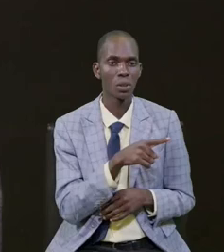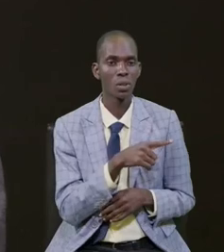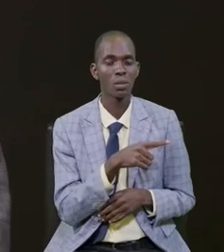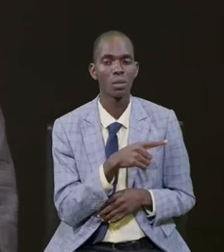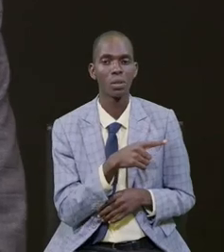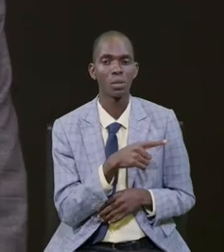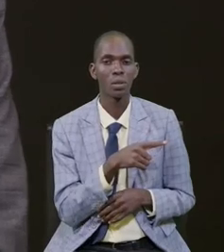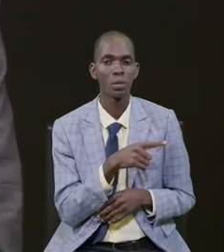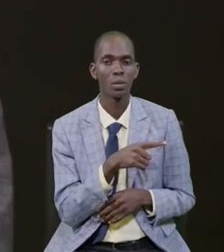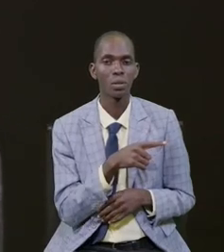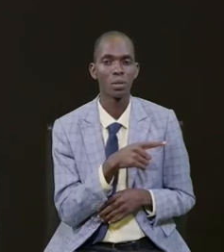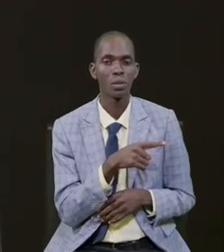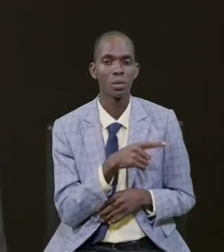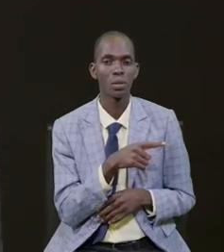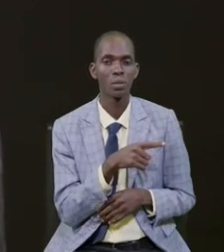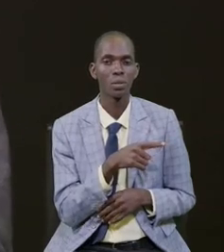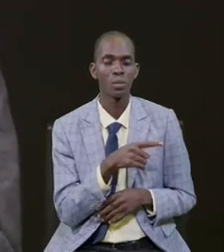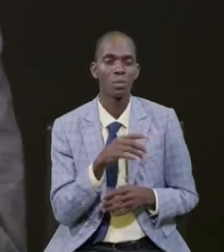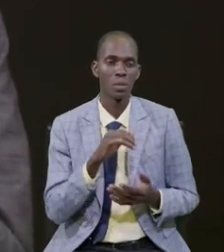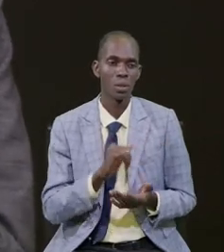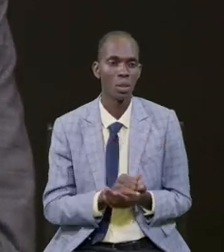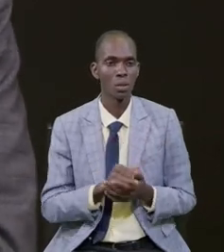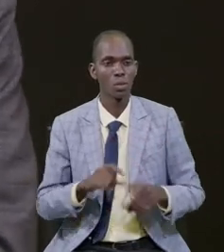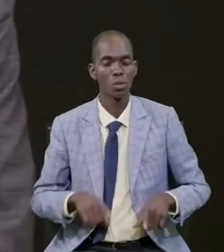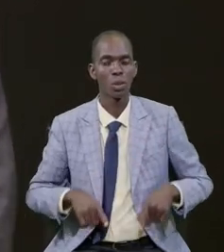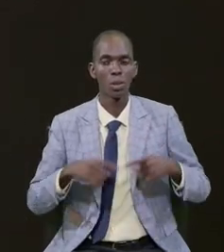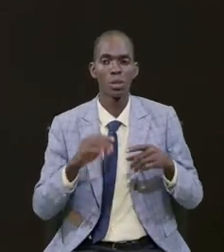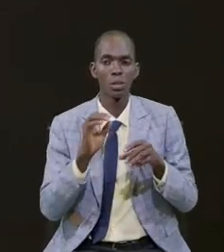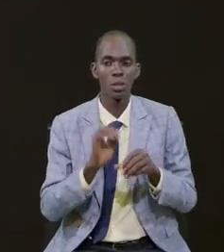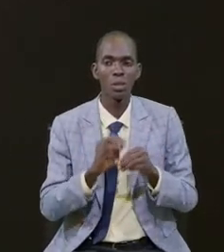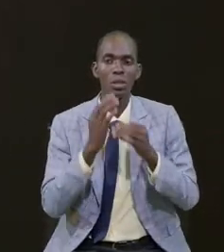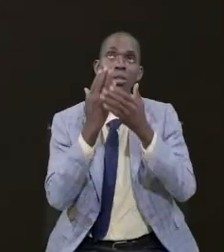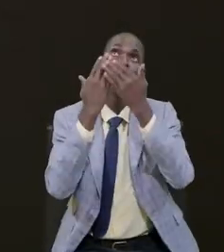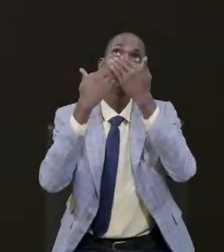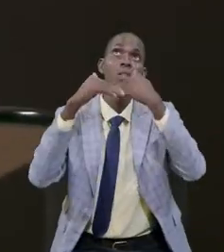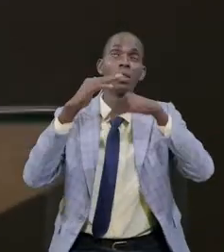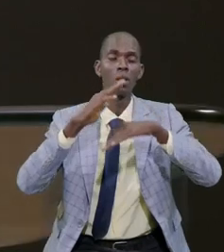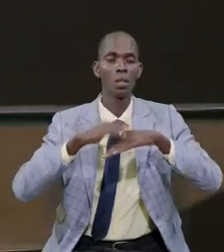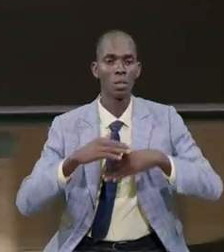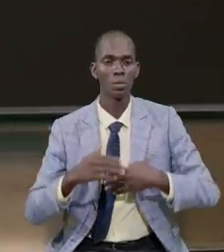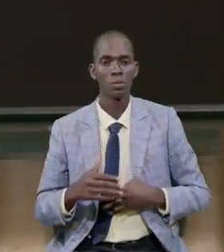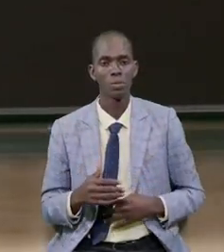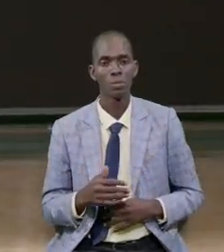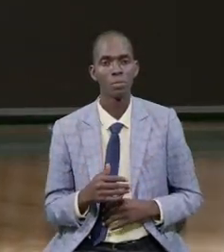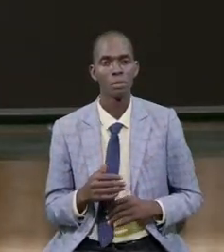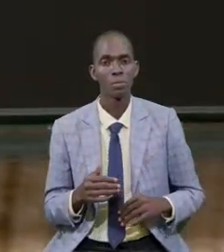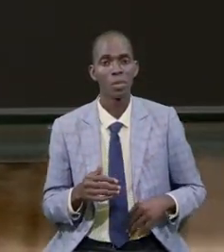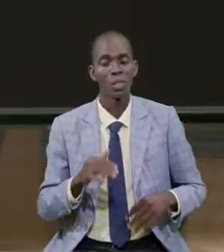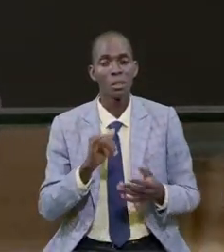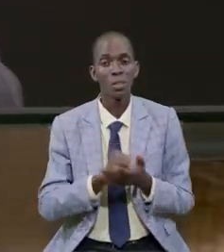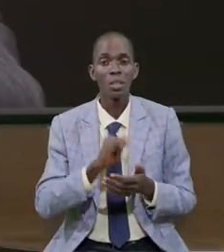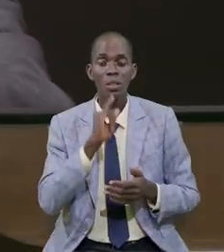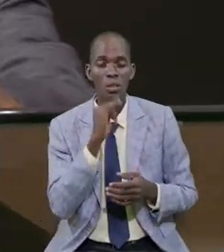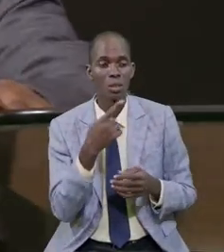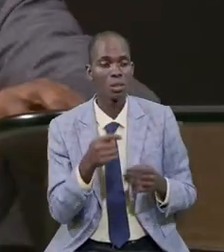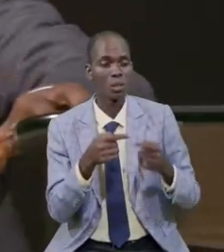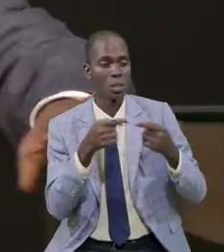ceux qui habitent dans le ciel. C'est